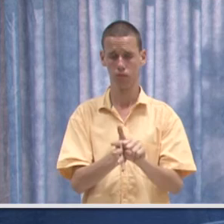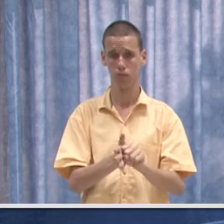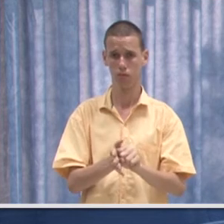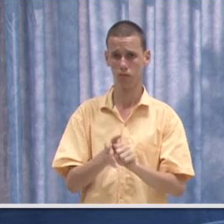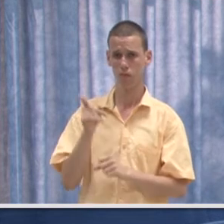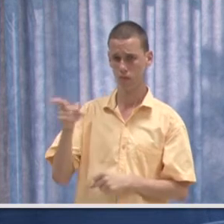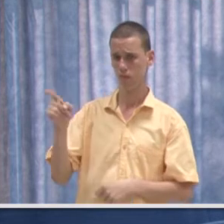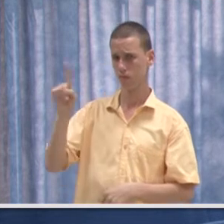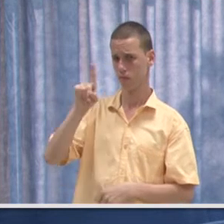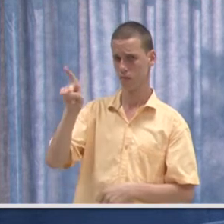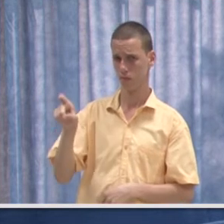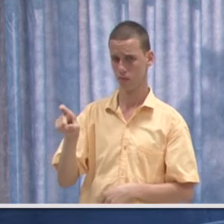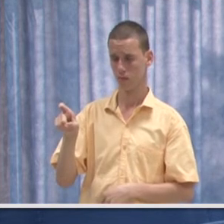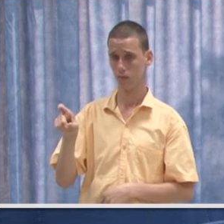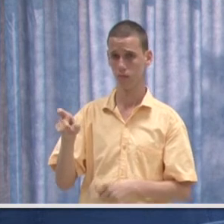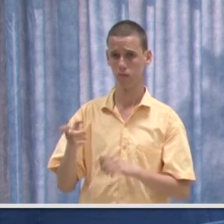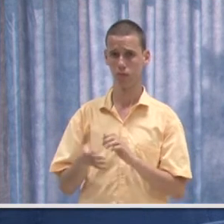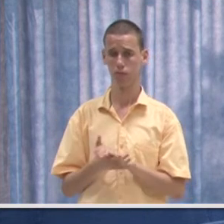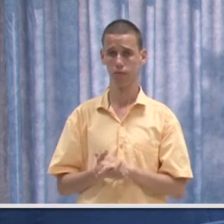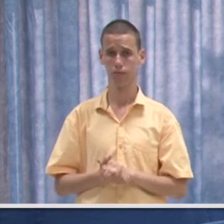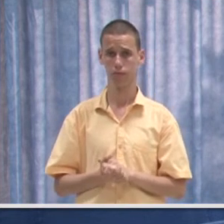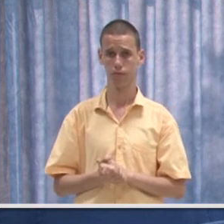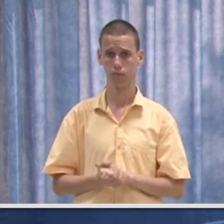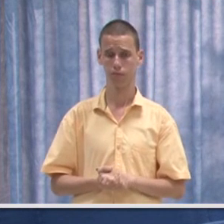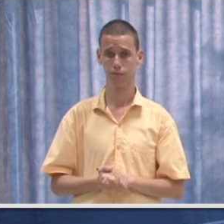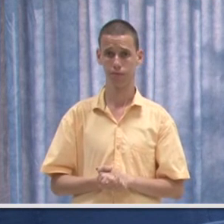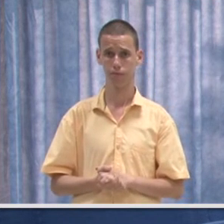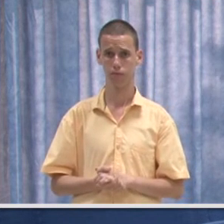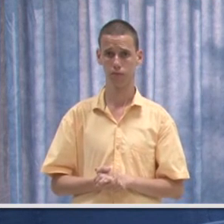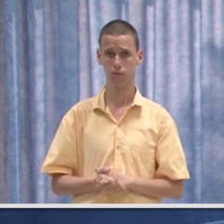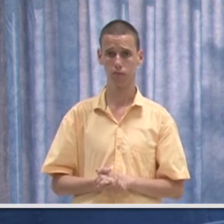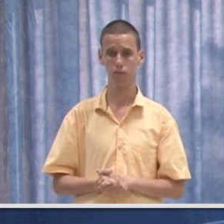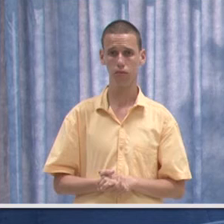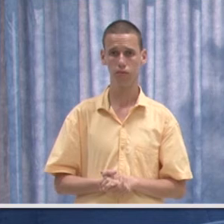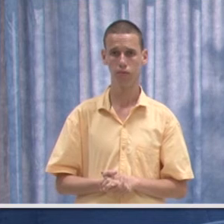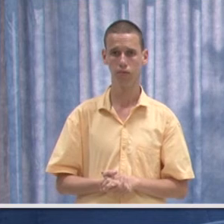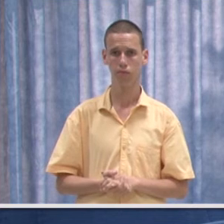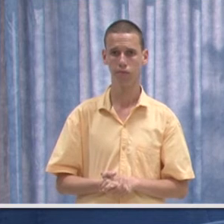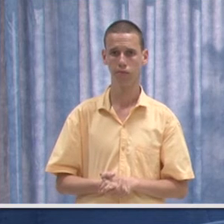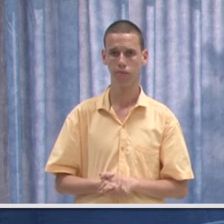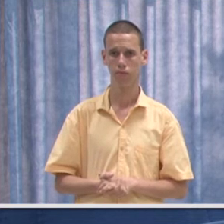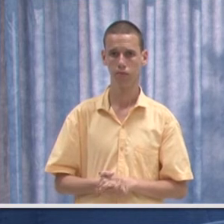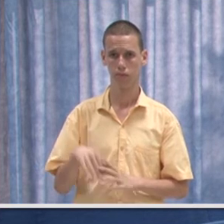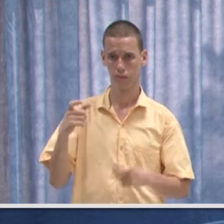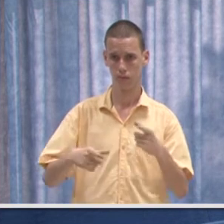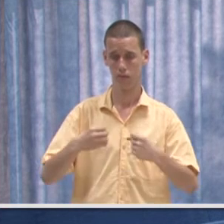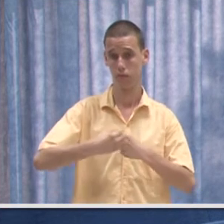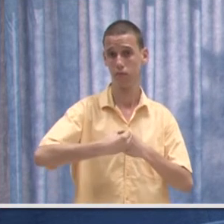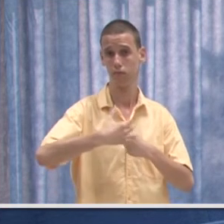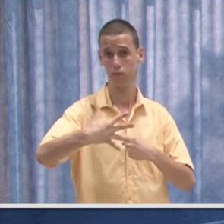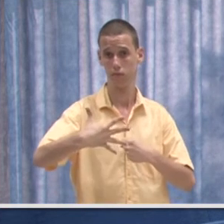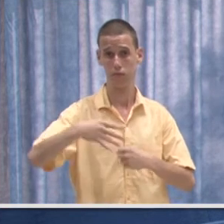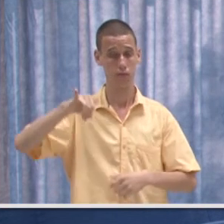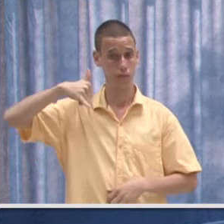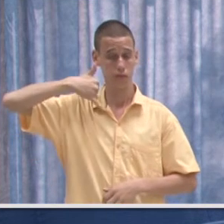qui ont été apparus dans sa ligne, contacté nous. Il y en a qui dit pour dire